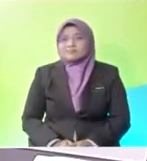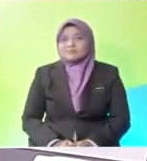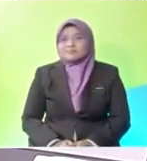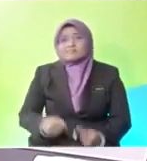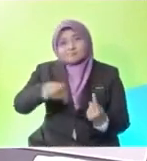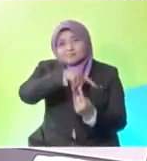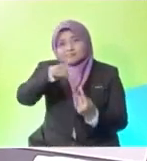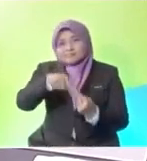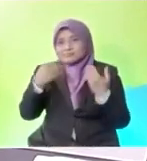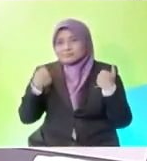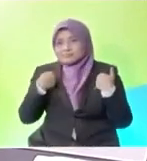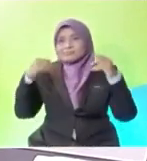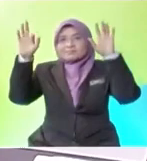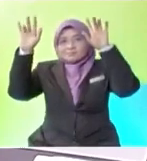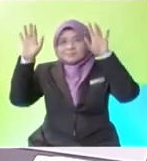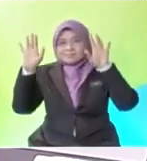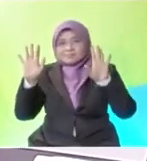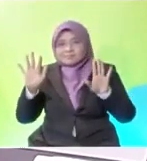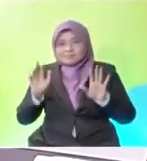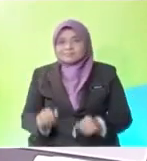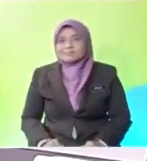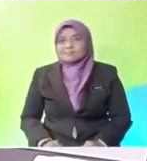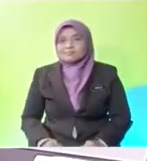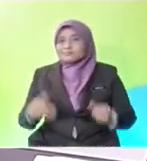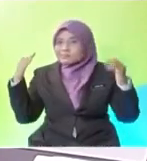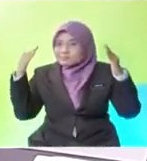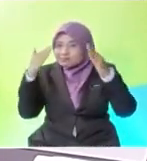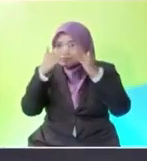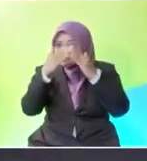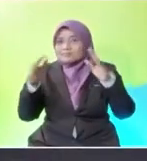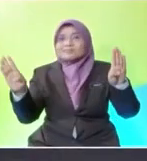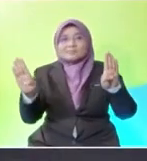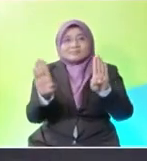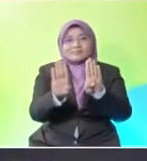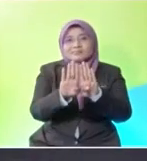kalau ada hujan sekali lagi butuh itu yang akan membuka bayang tersebut